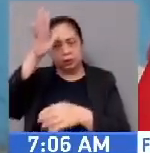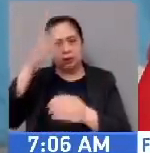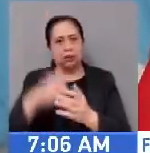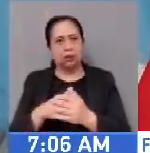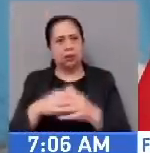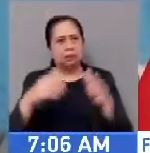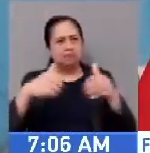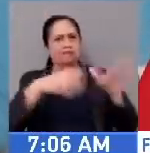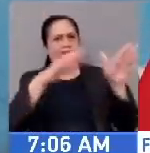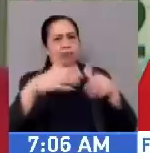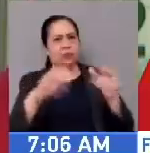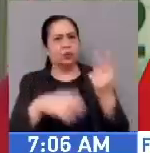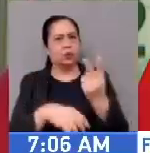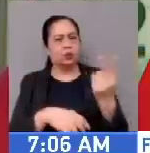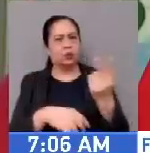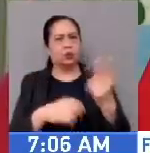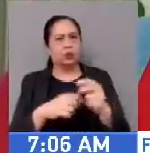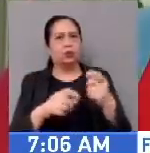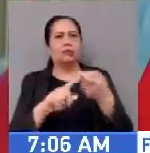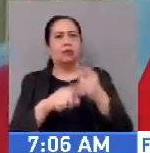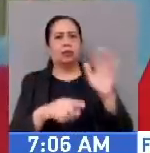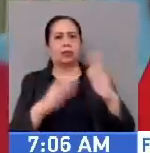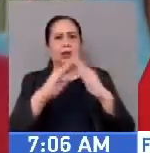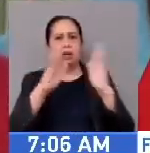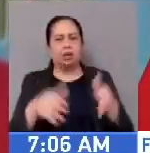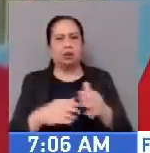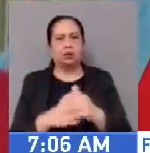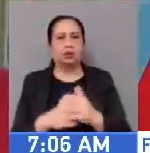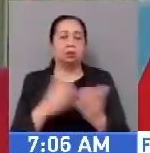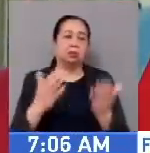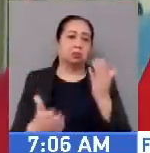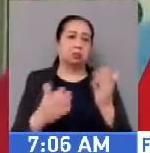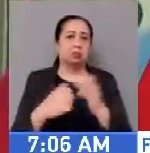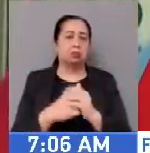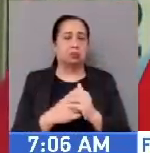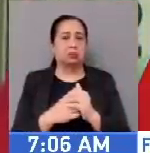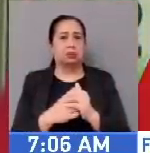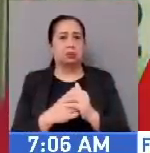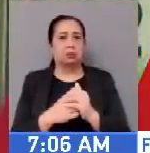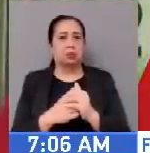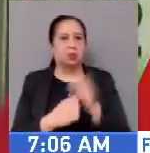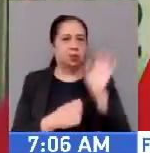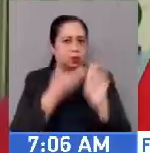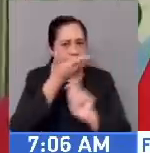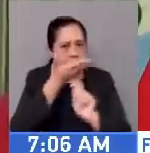dalawa na yun sa bahay nila. Siguro, magamit, mag-ganon.